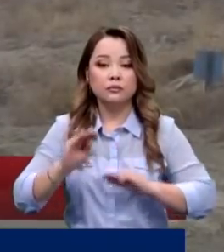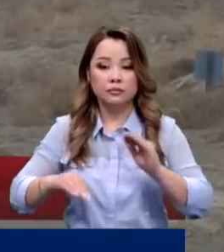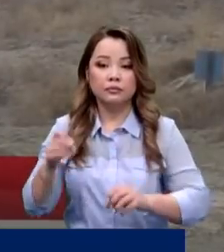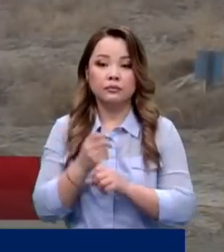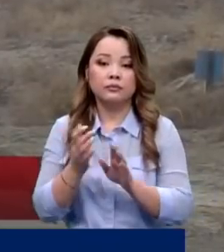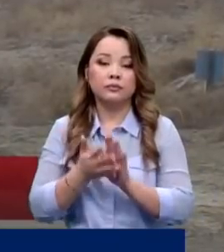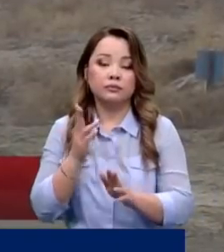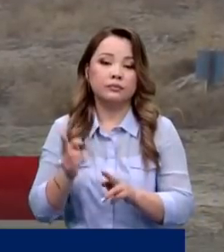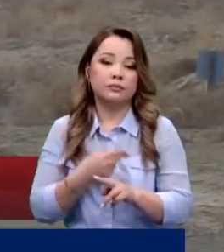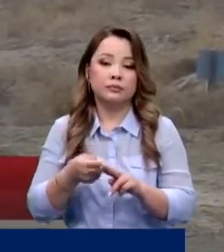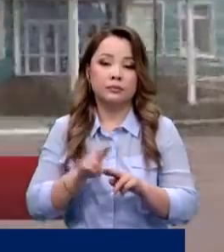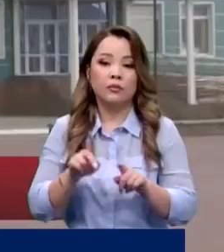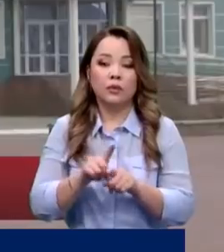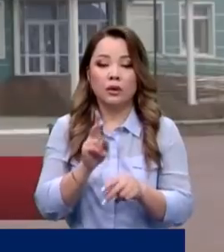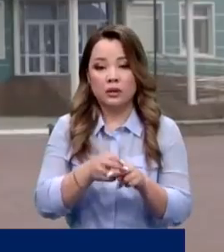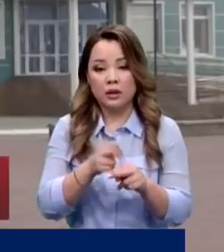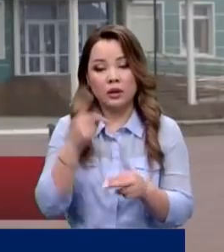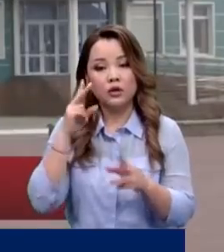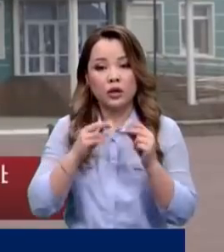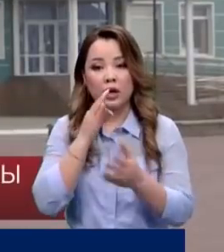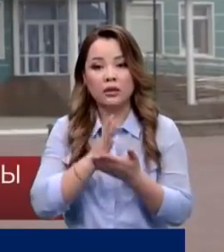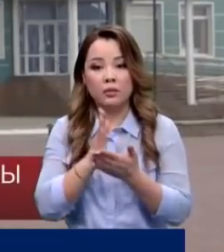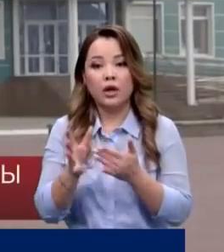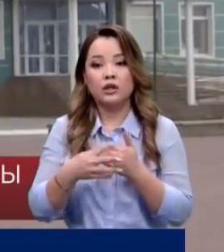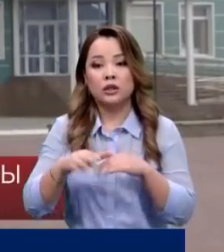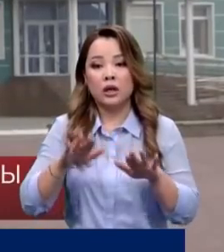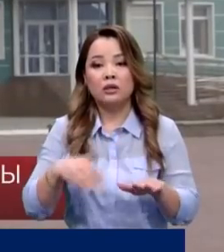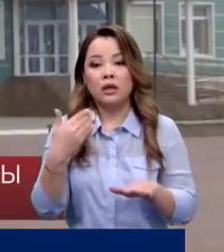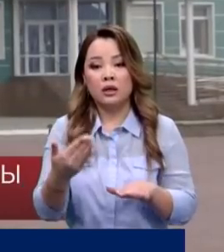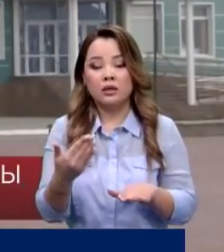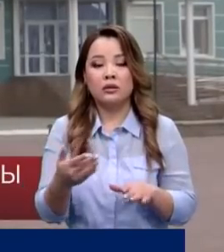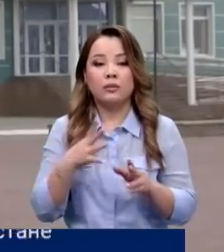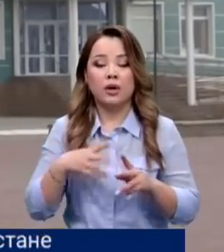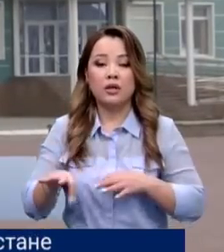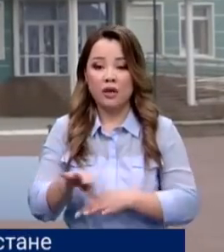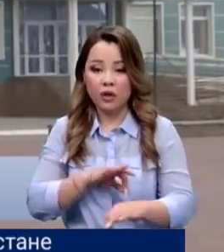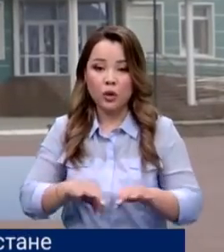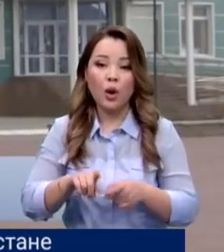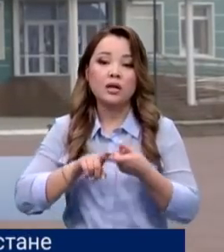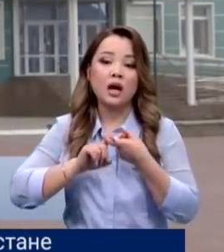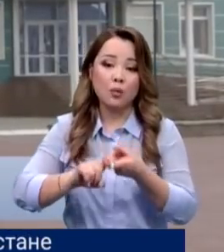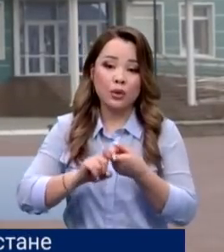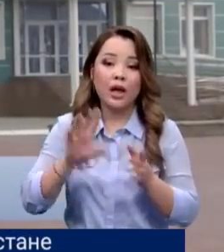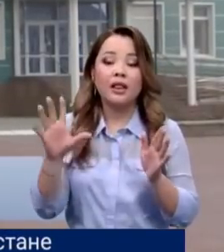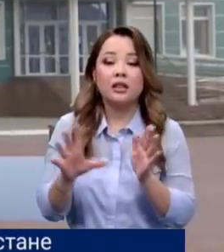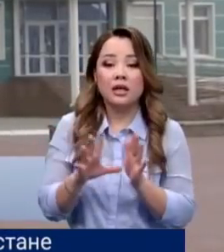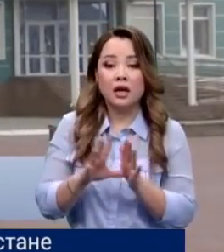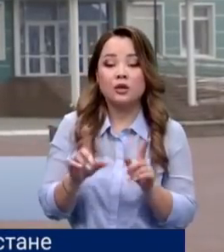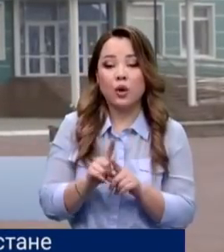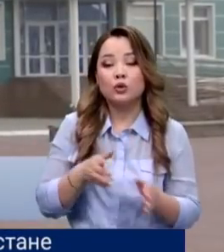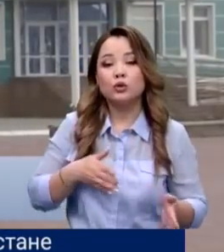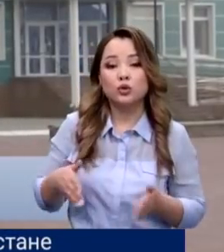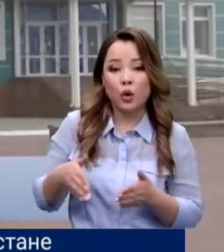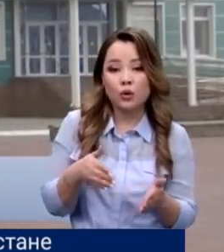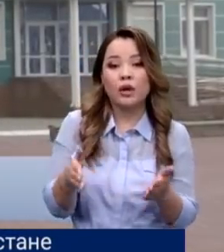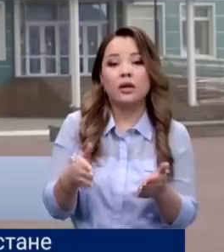қойған кедергісі деп санайды. Сол жерге әлгі инфраструктура, коммуникация, еш болмаса электр энергиясы, кейін жолын,